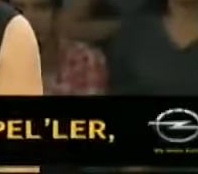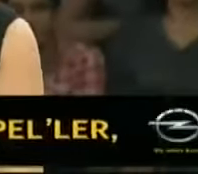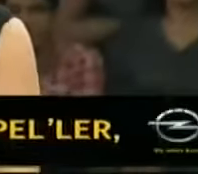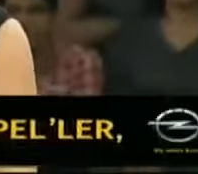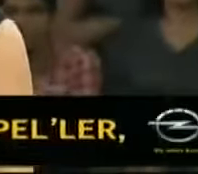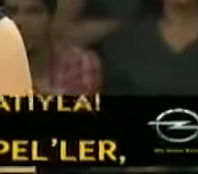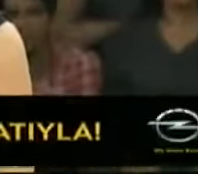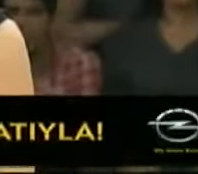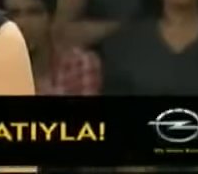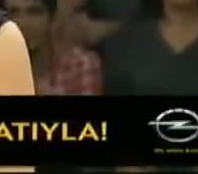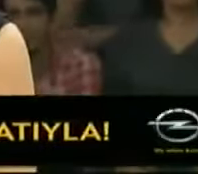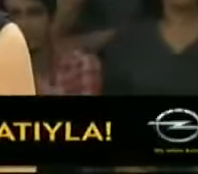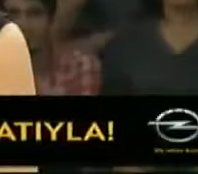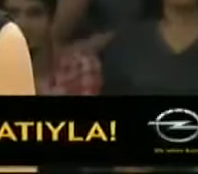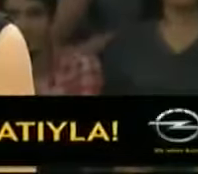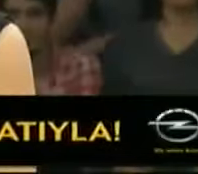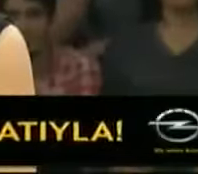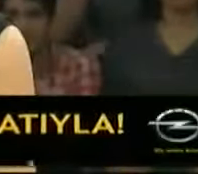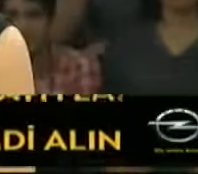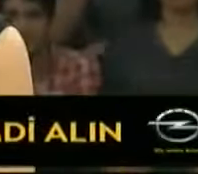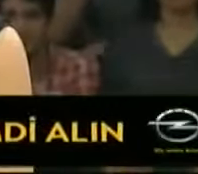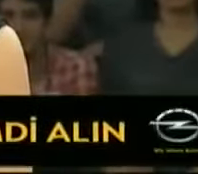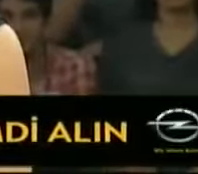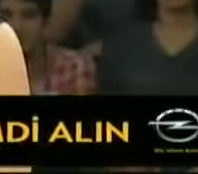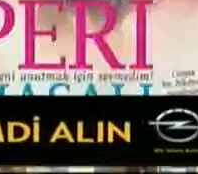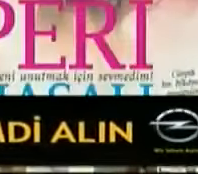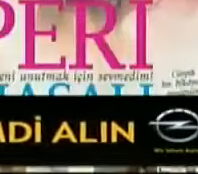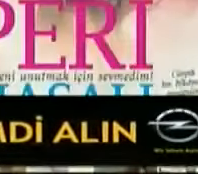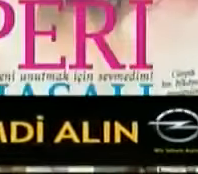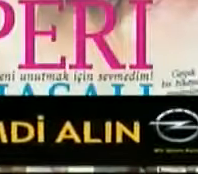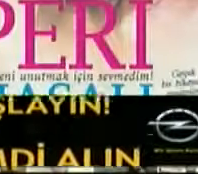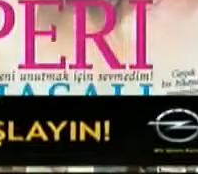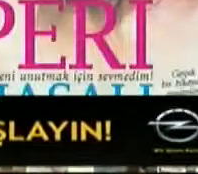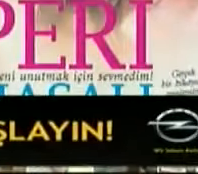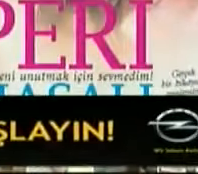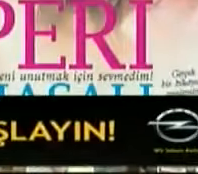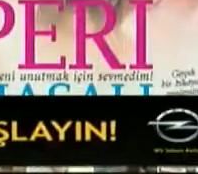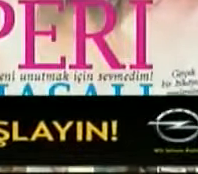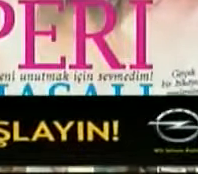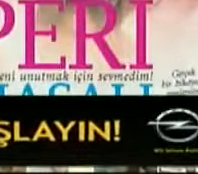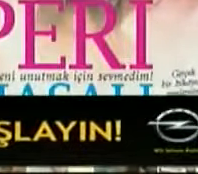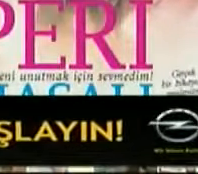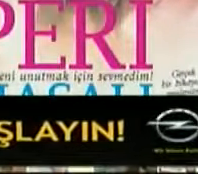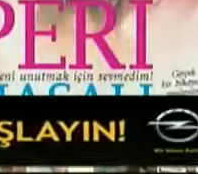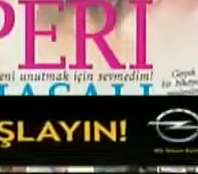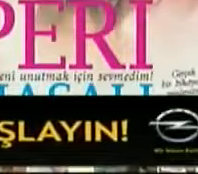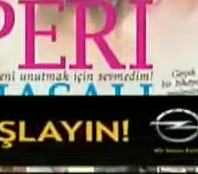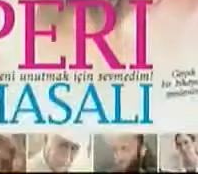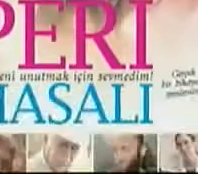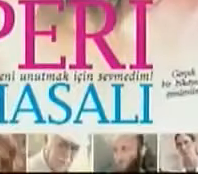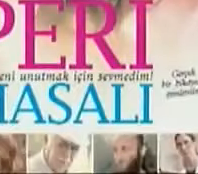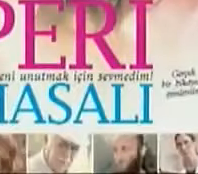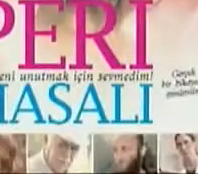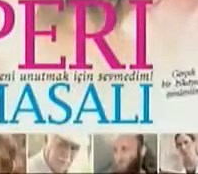şey çok naif bir aşk hikayesi. Çok naif. Oldu. Evet. Yani ne demektir özlediğimiz... naif? Naif ne demek? Saf. Ya, naif. Saf desene